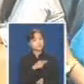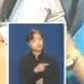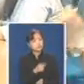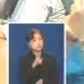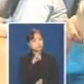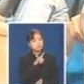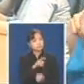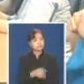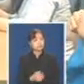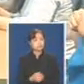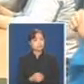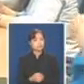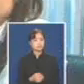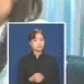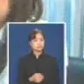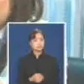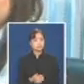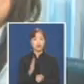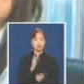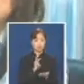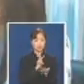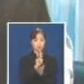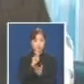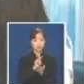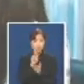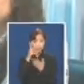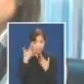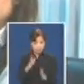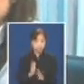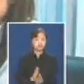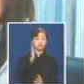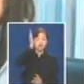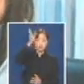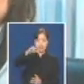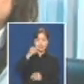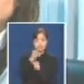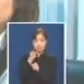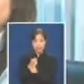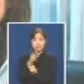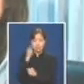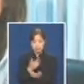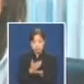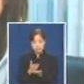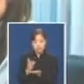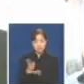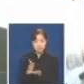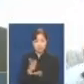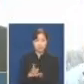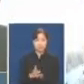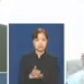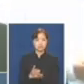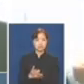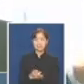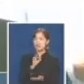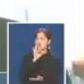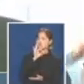ใช้เงินทุนคืนนะคะเรื่องฟ้องนี่ขอให้น้อยที่สุดหลายคนถามว่าท่านมีวิธีการทำไปถึงไหนแล้วคะ ครับ